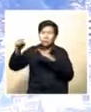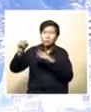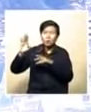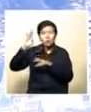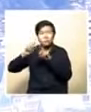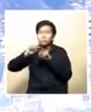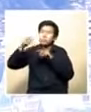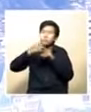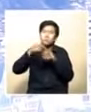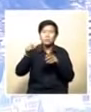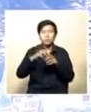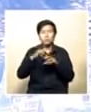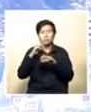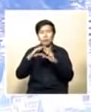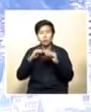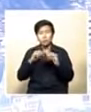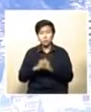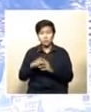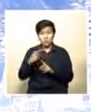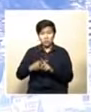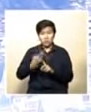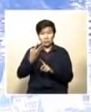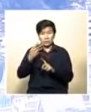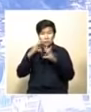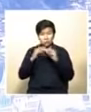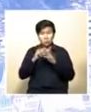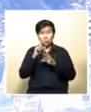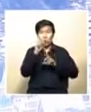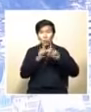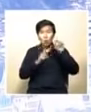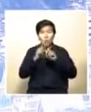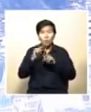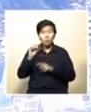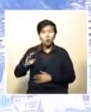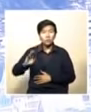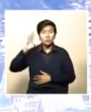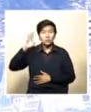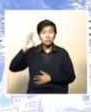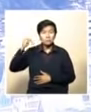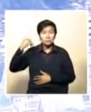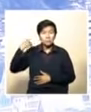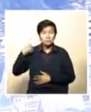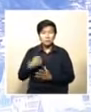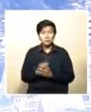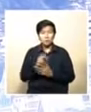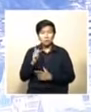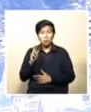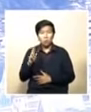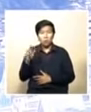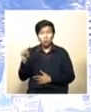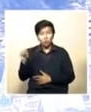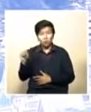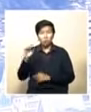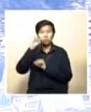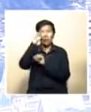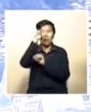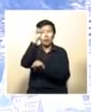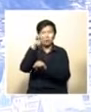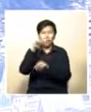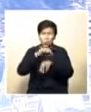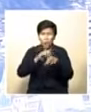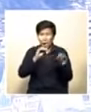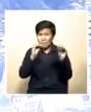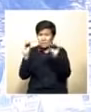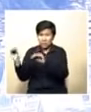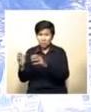ากากอนามัยและมีมาตรการรักษาความปลอดภัยส่วนกรณีของพรรคการเมื